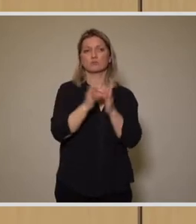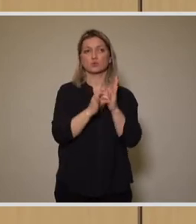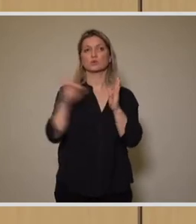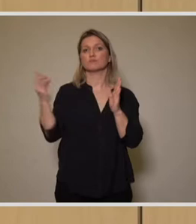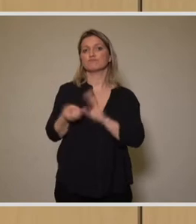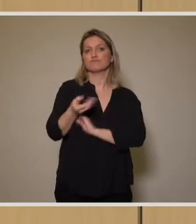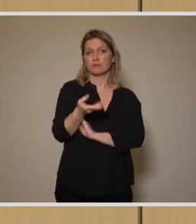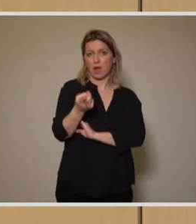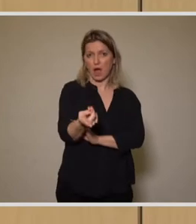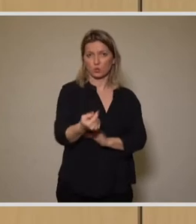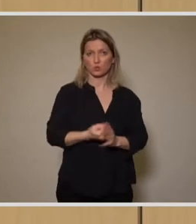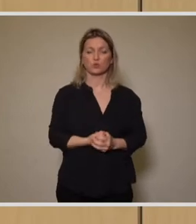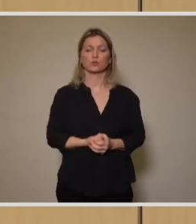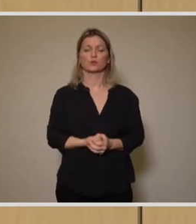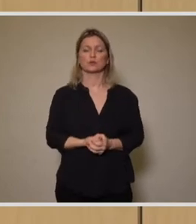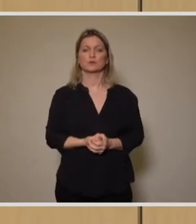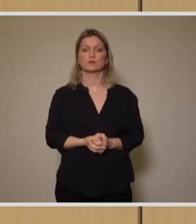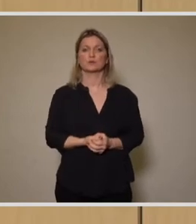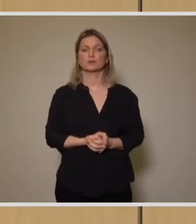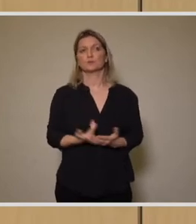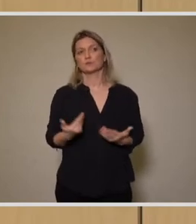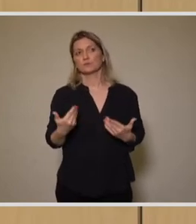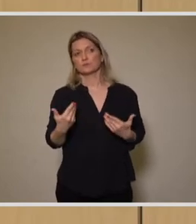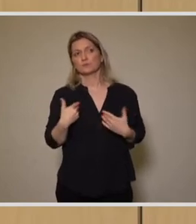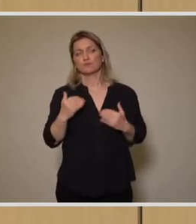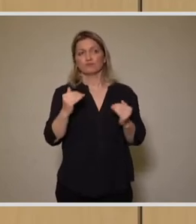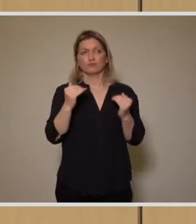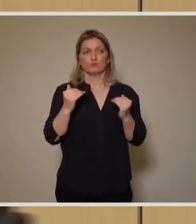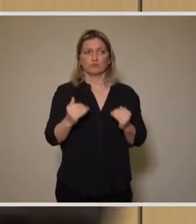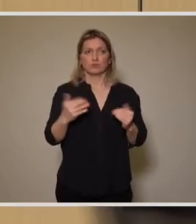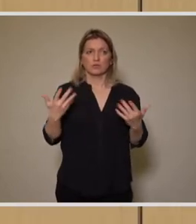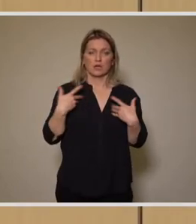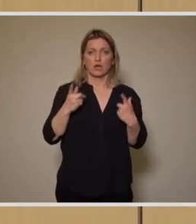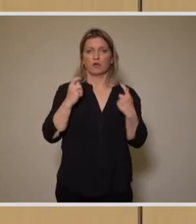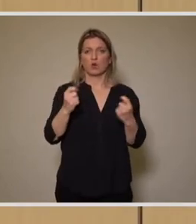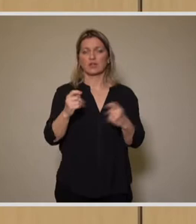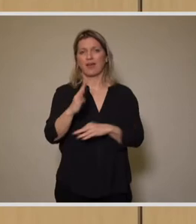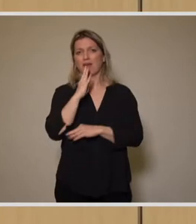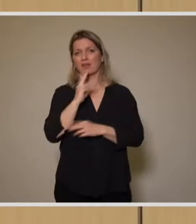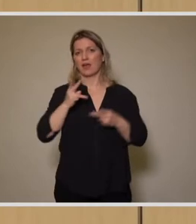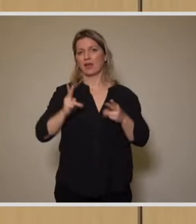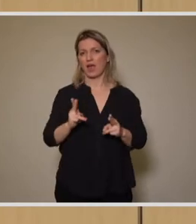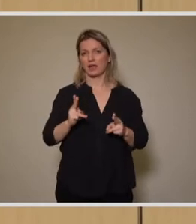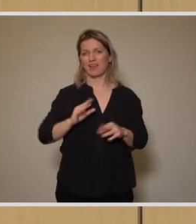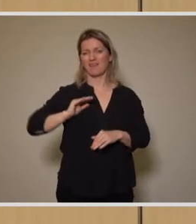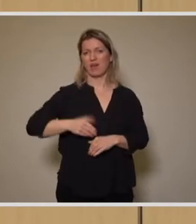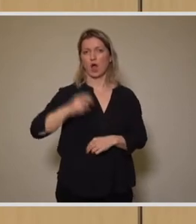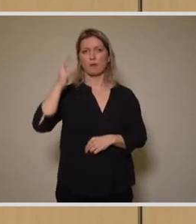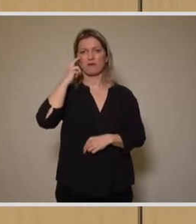wird. Dann schlage ich vor, dass wir das Rederecht, das an Frau Professor